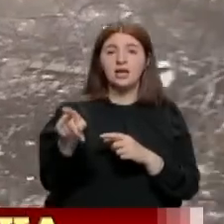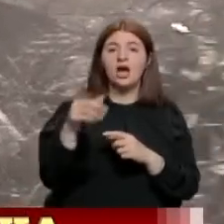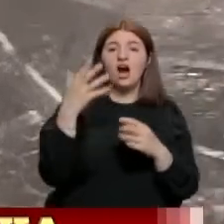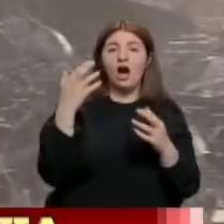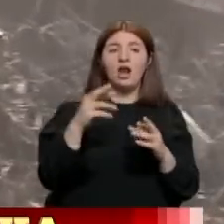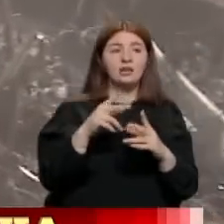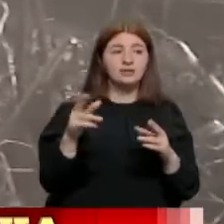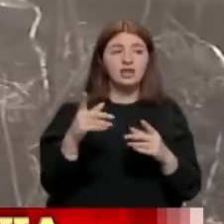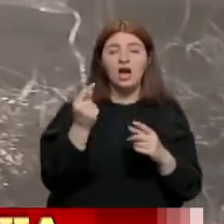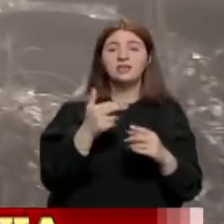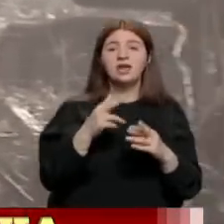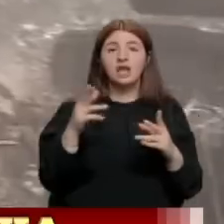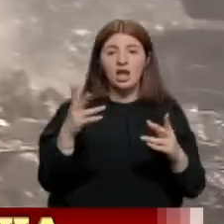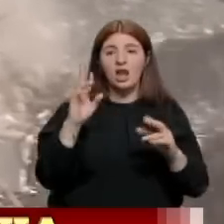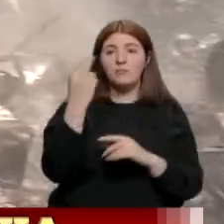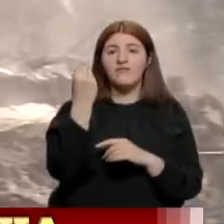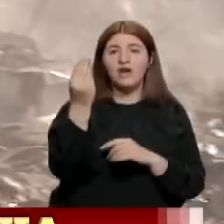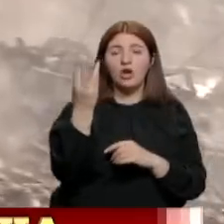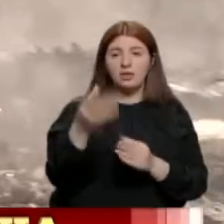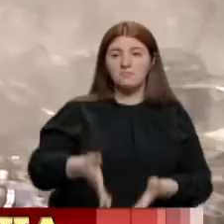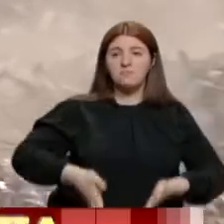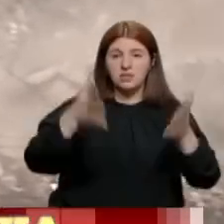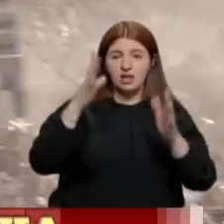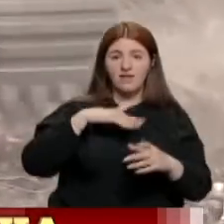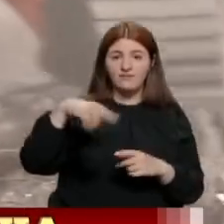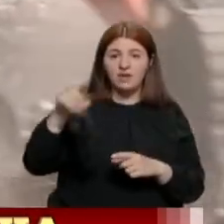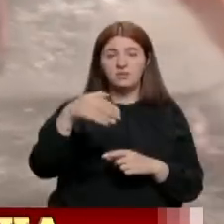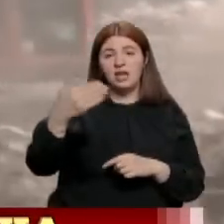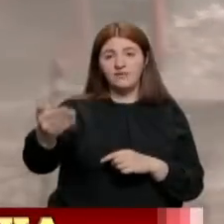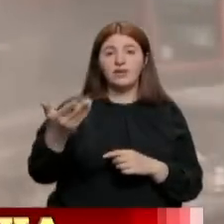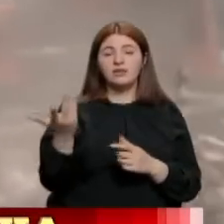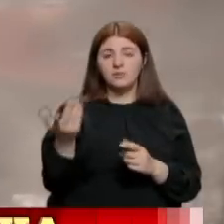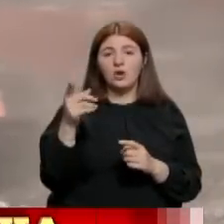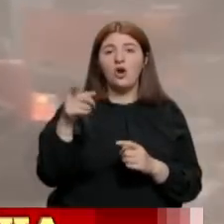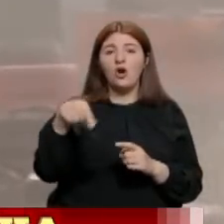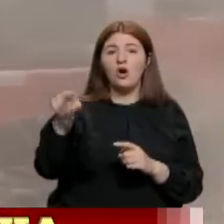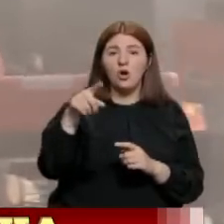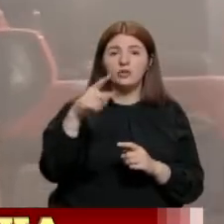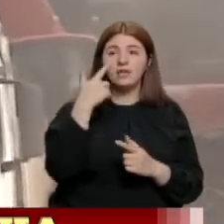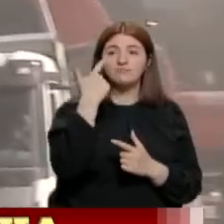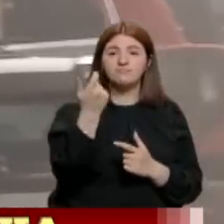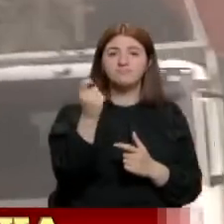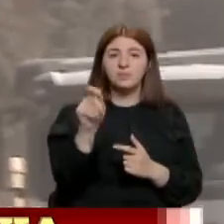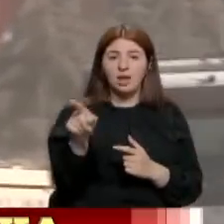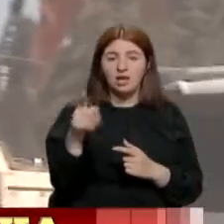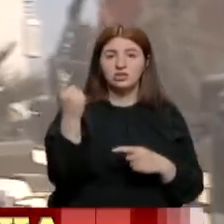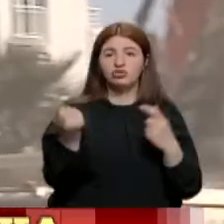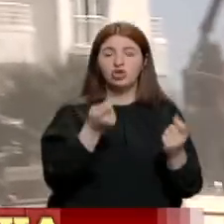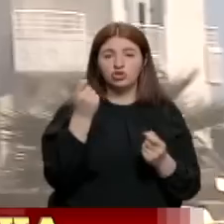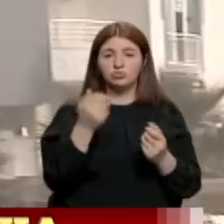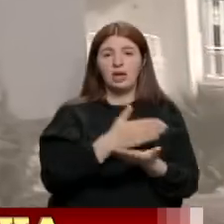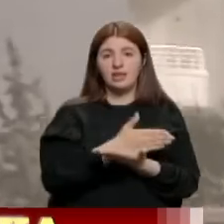ağır hasarlı, az hasarlı raporları verilen binalar var. Bir taraftan da tabii ki onlara dikkat ederek